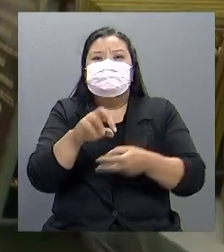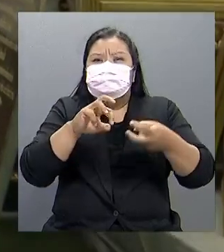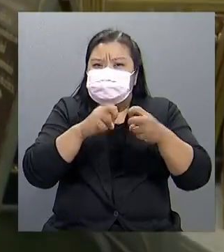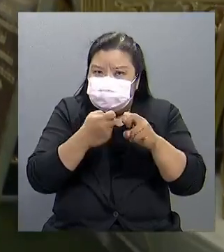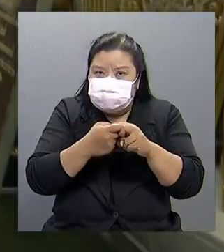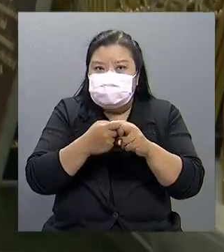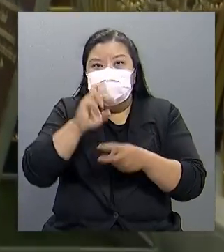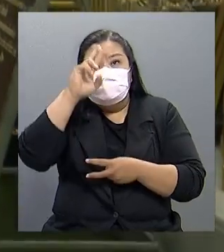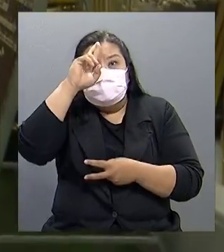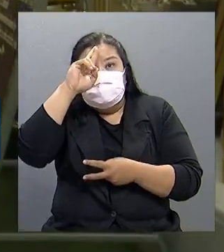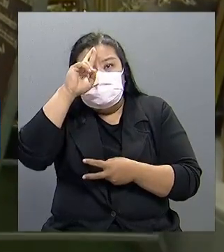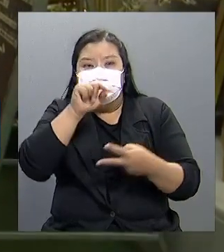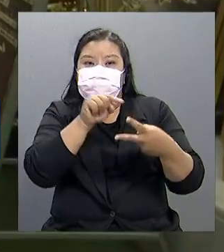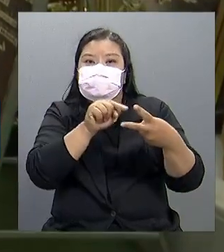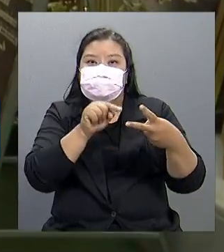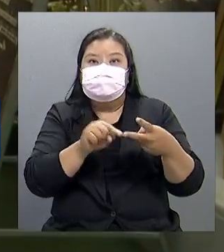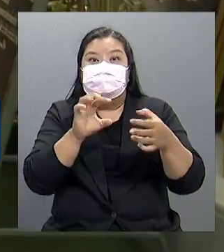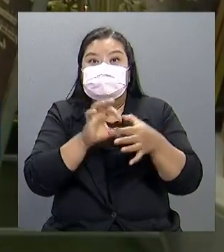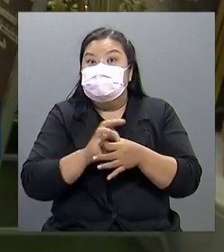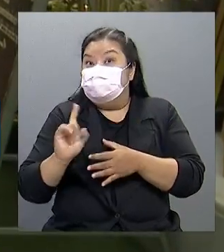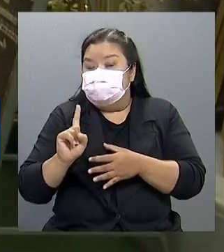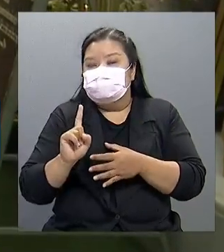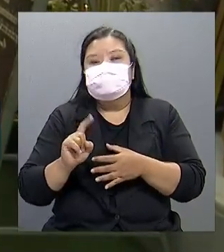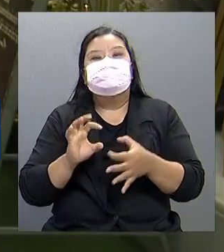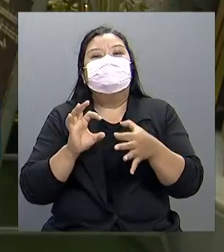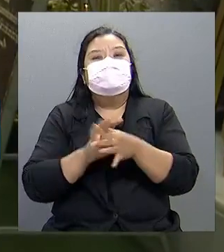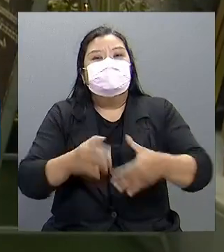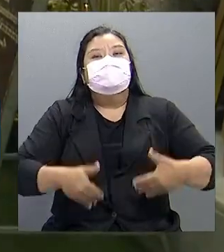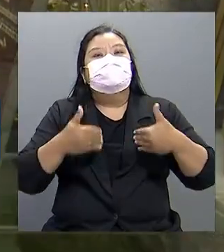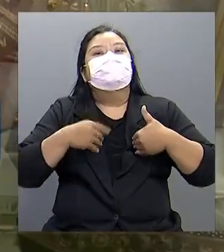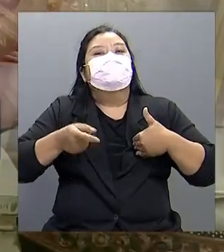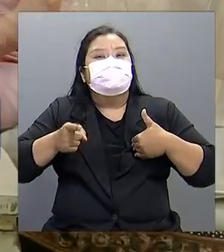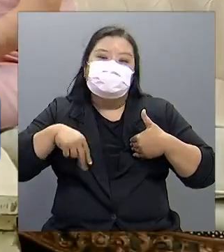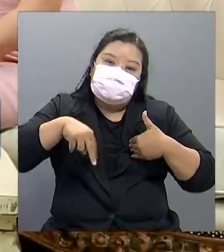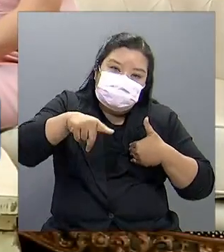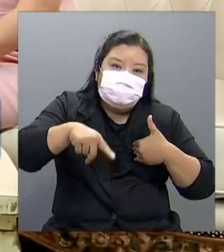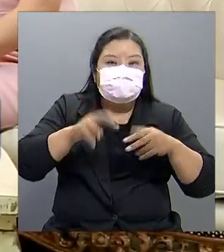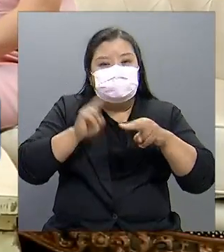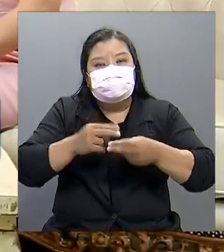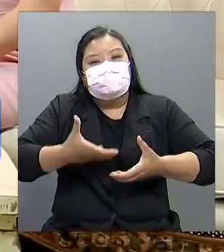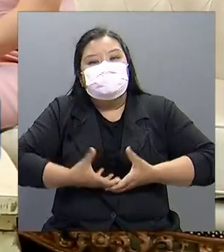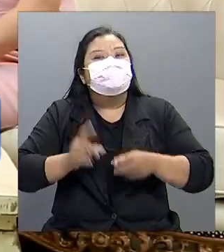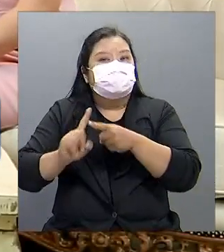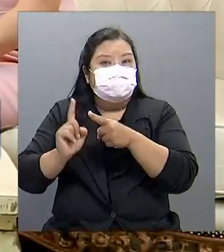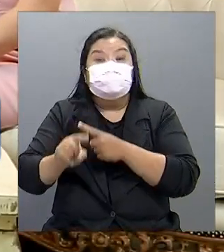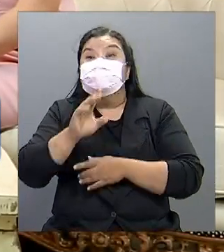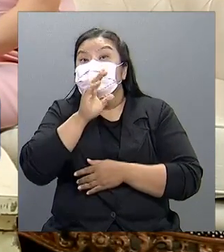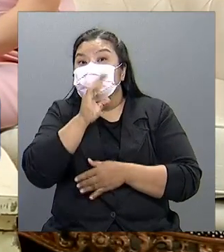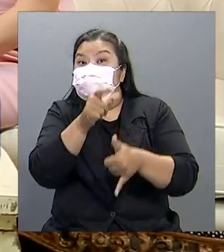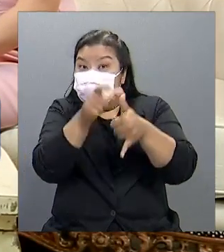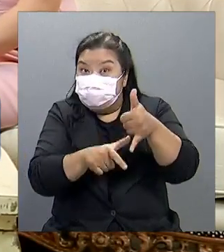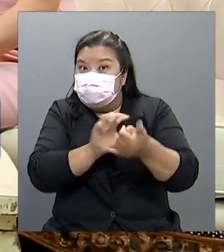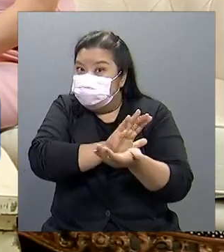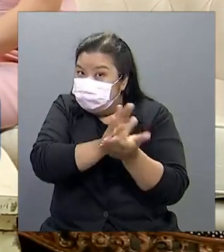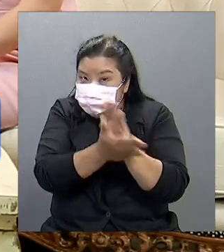ากท่าทางการใช้ชีวิตประจำวันของเรา ครับ ซึ่งถ้าเราสามารถที่จะเปลี่ยนพฤติกรรมเหล่านี้ได้เนี่ยโดยการหลีกเลี่ยงการนั่ง